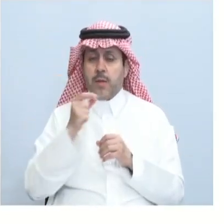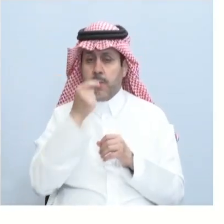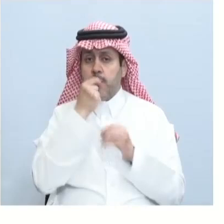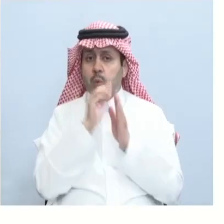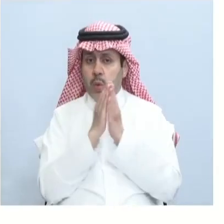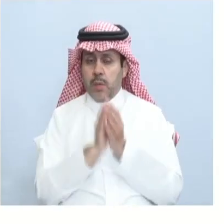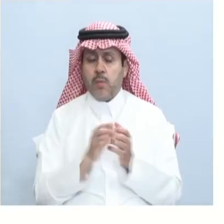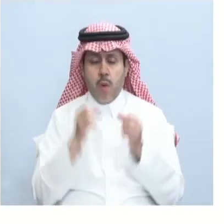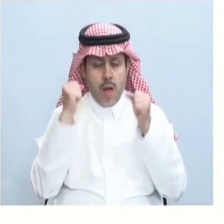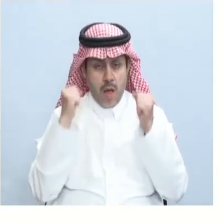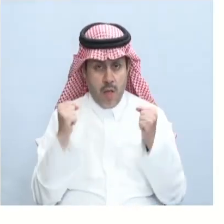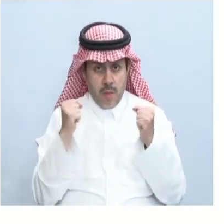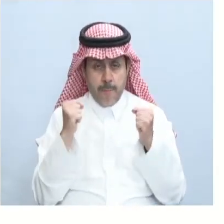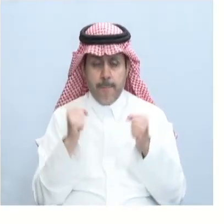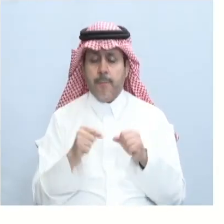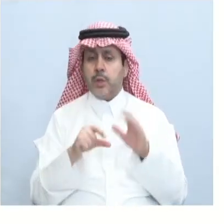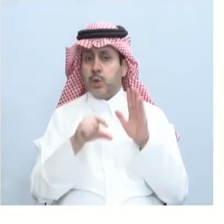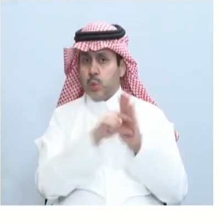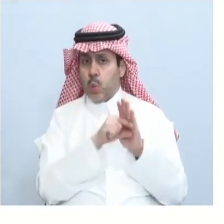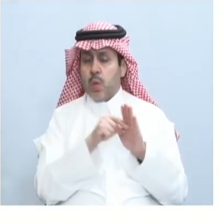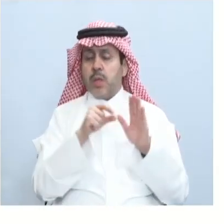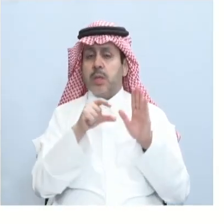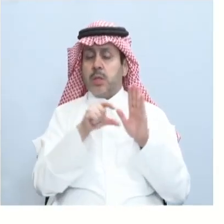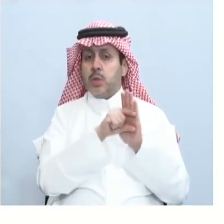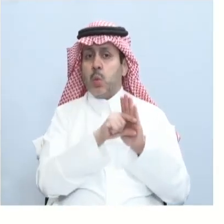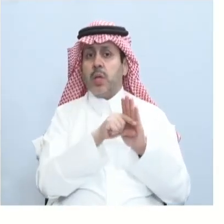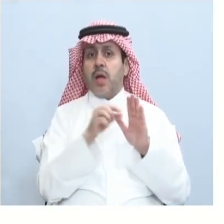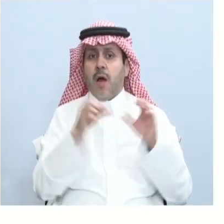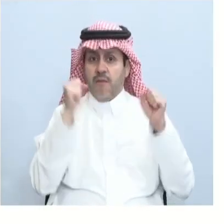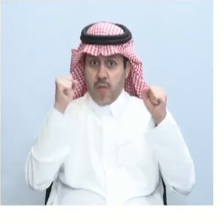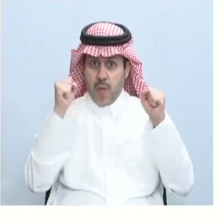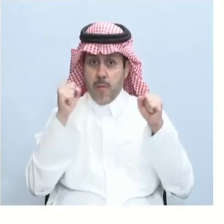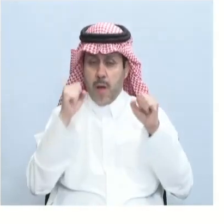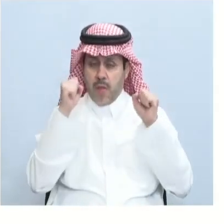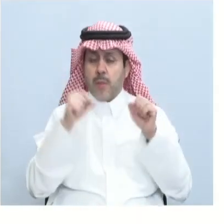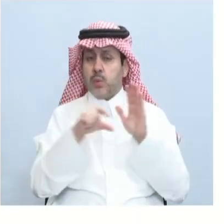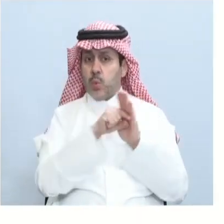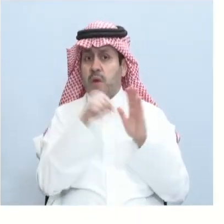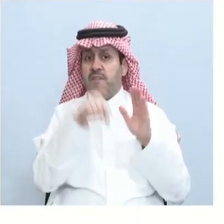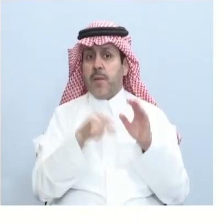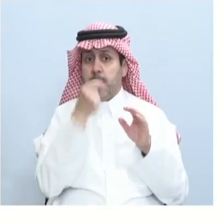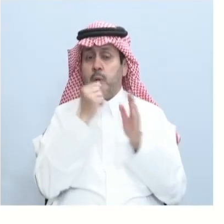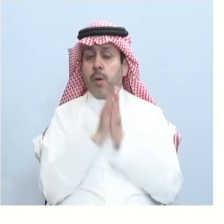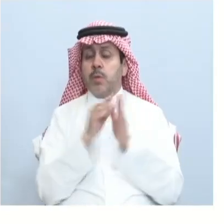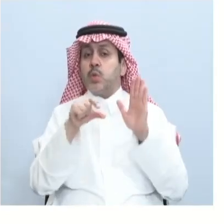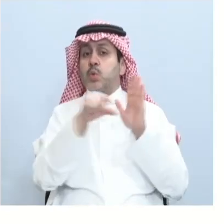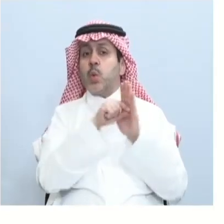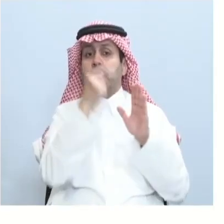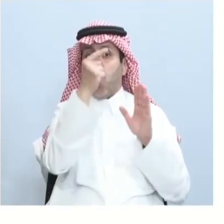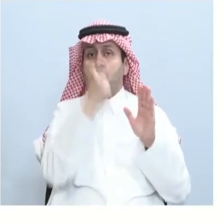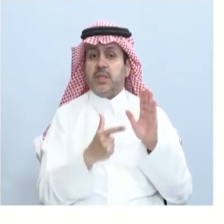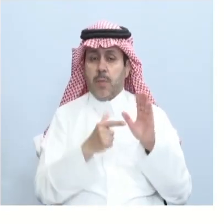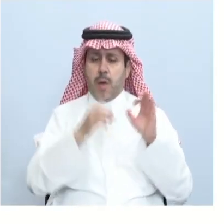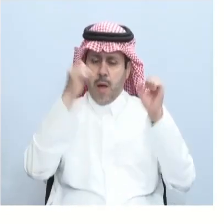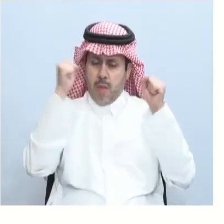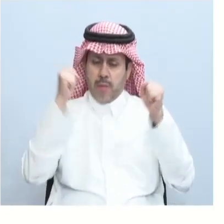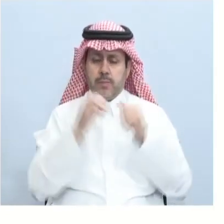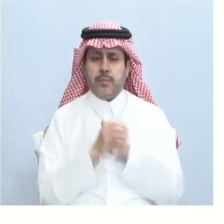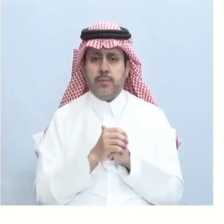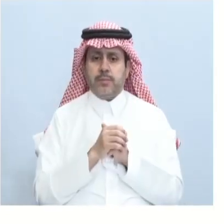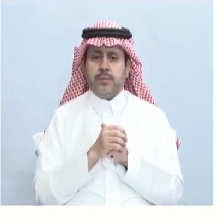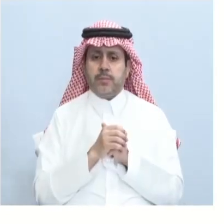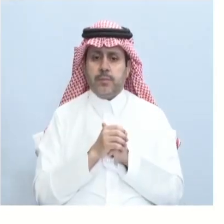هي اعظم صوره فضلا الفاتحه اعظم صوره فضلا ماذا الفاتحه كما تقدم